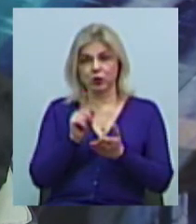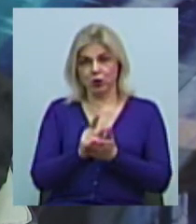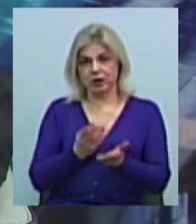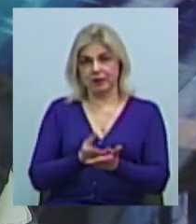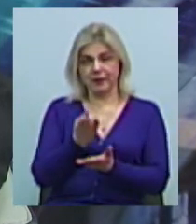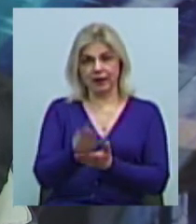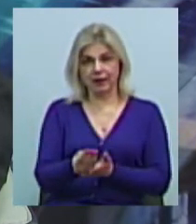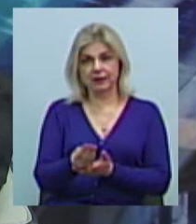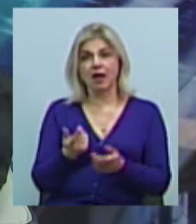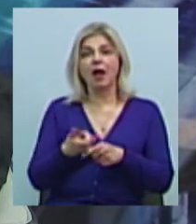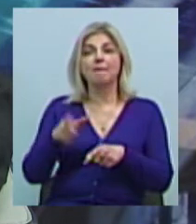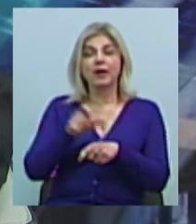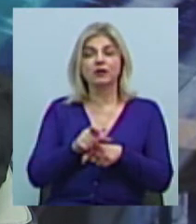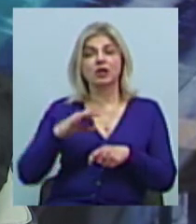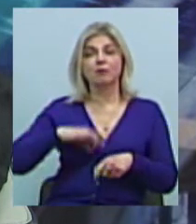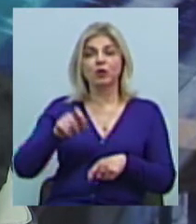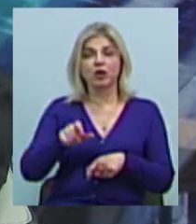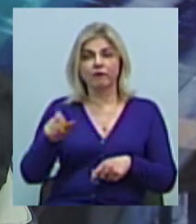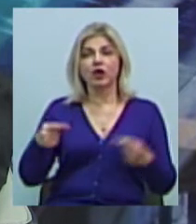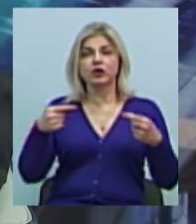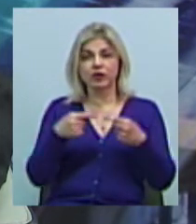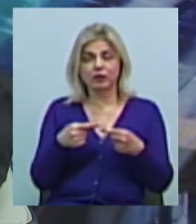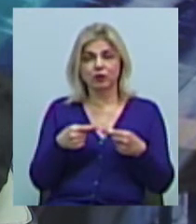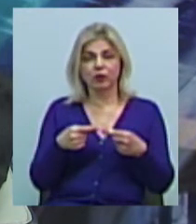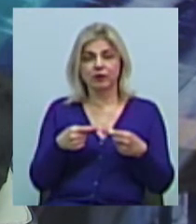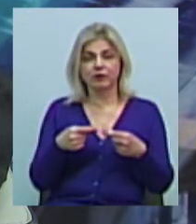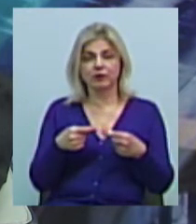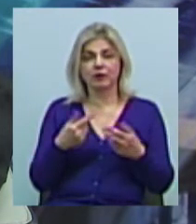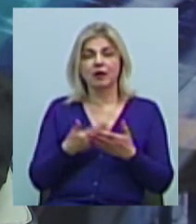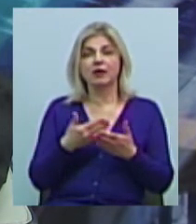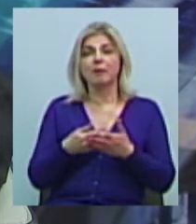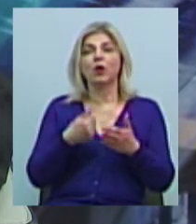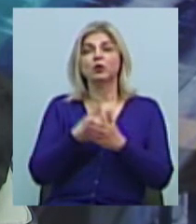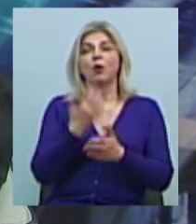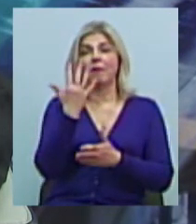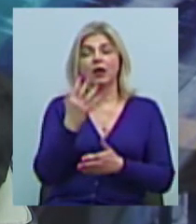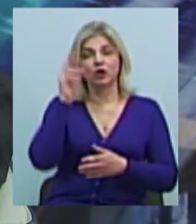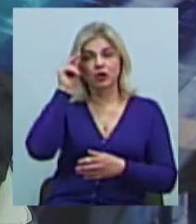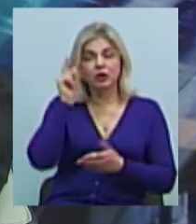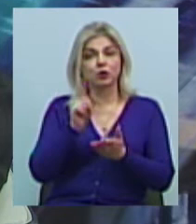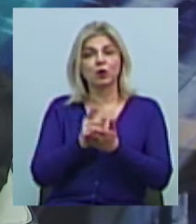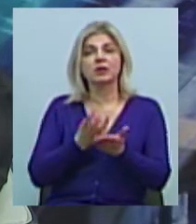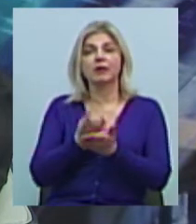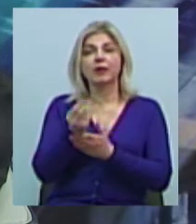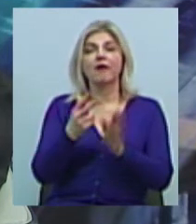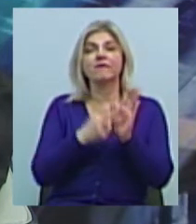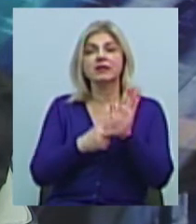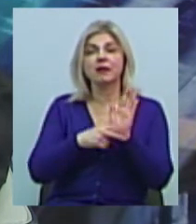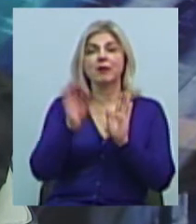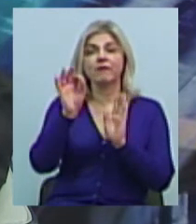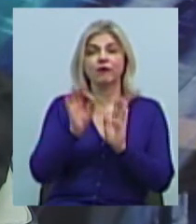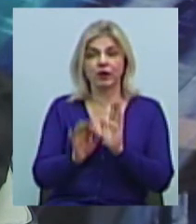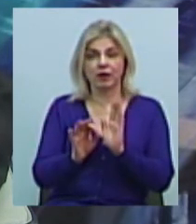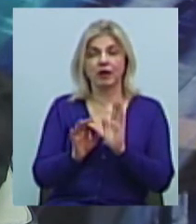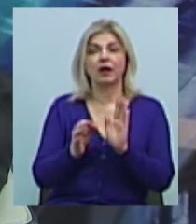сплатити. Більшість споживачів чітко зазначено, що він, наприклад, до 5 там, числа повинен заплатити там, 80% від